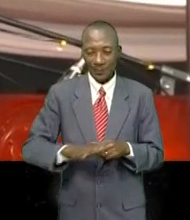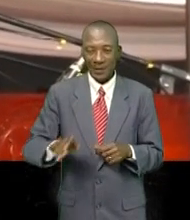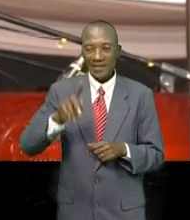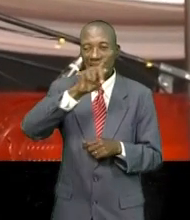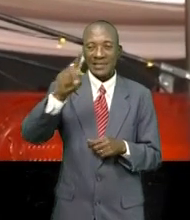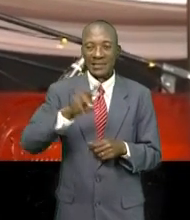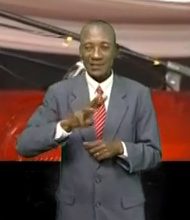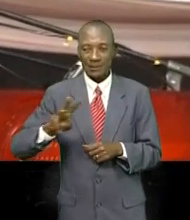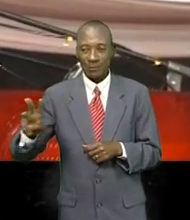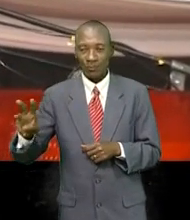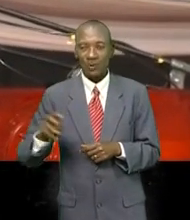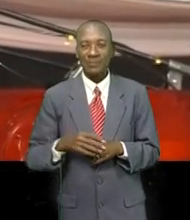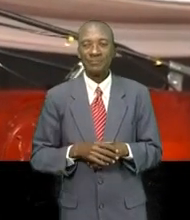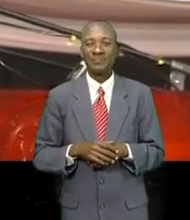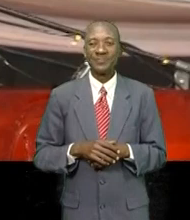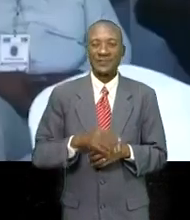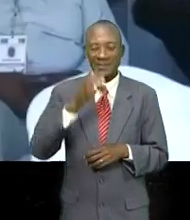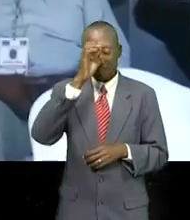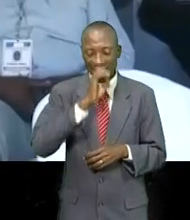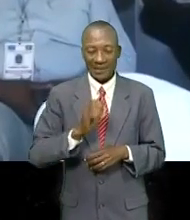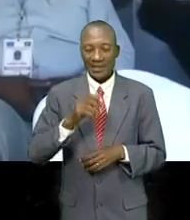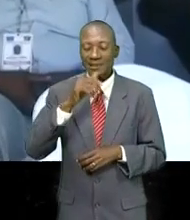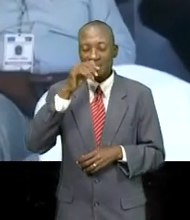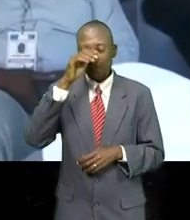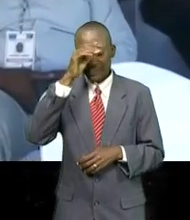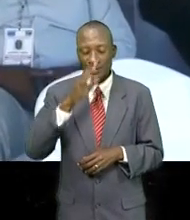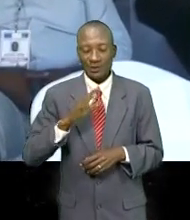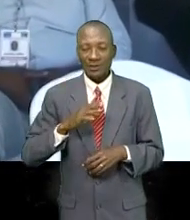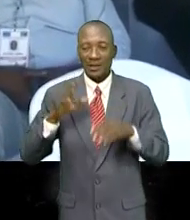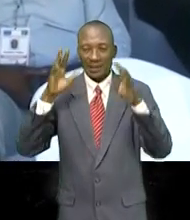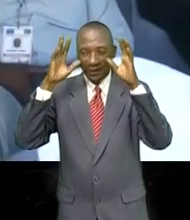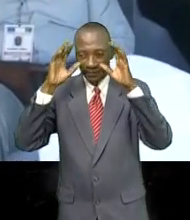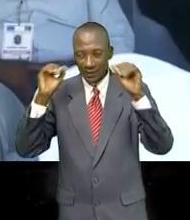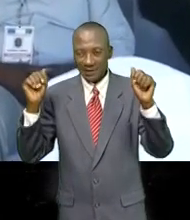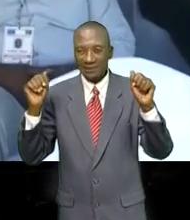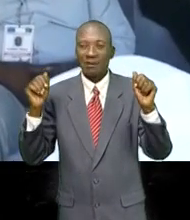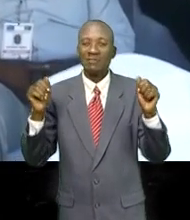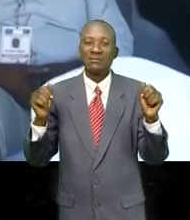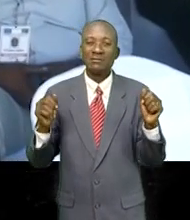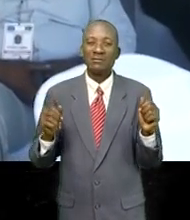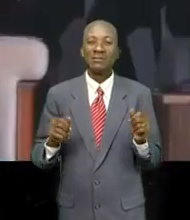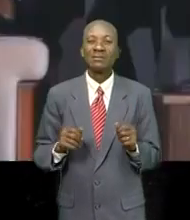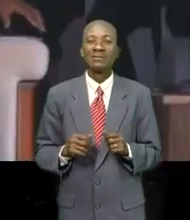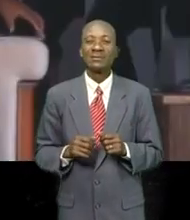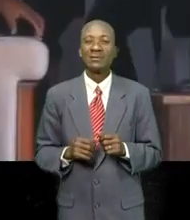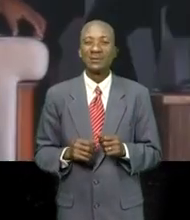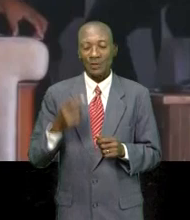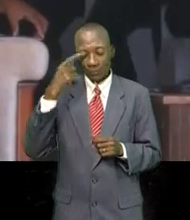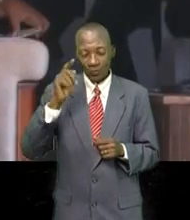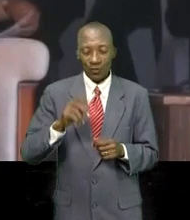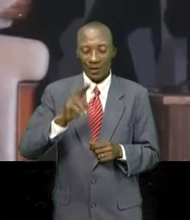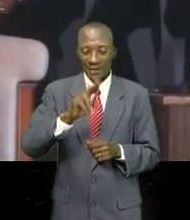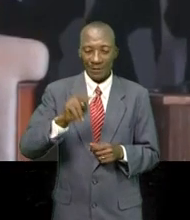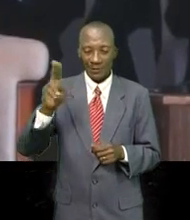Excellences, Messieurs les représentants de Mswati et de la République de la Namibie, Madame